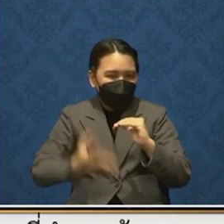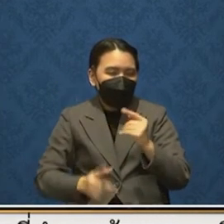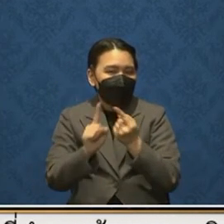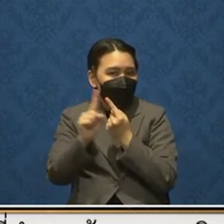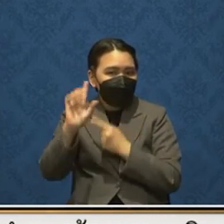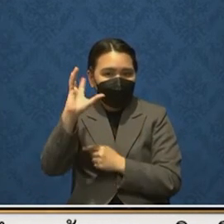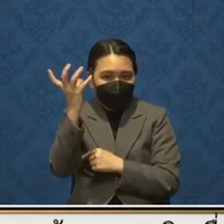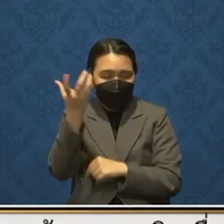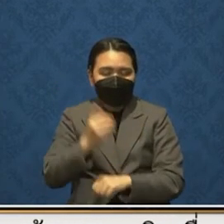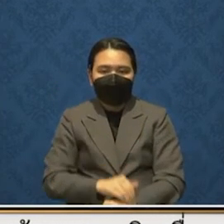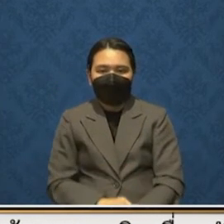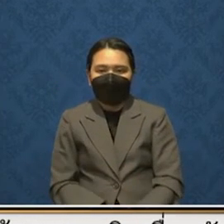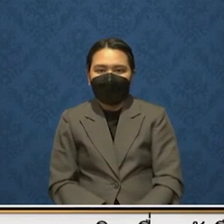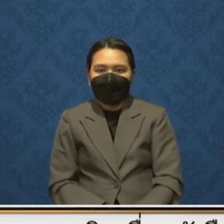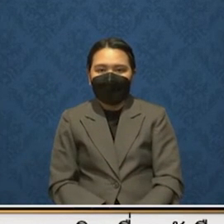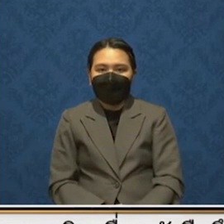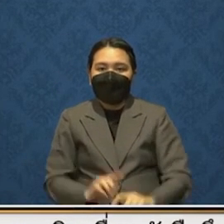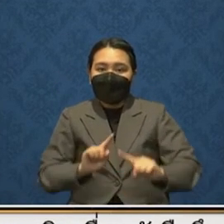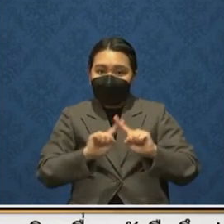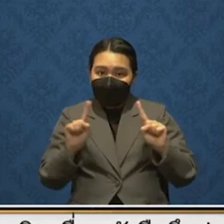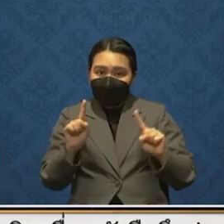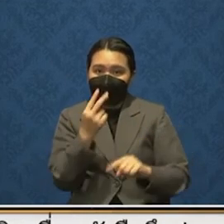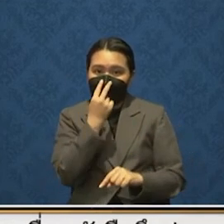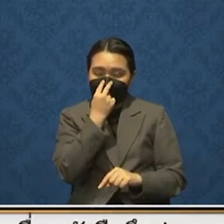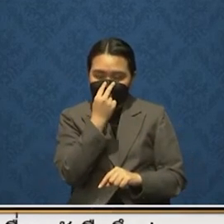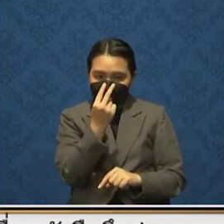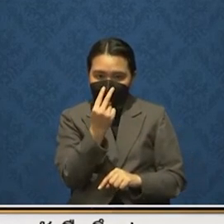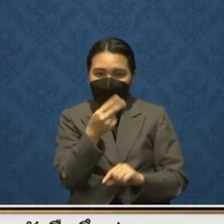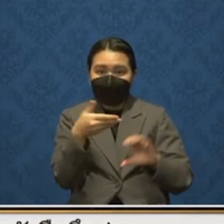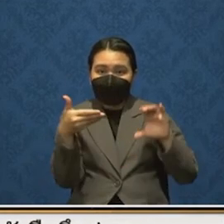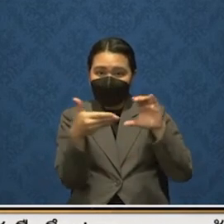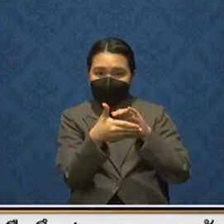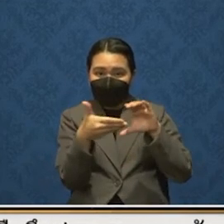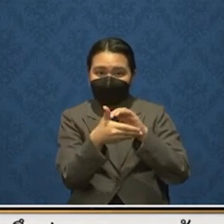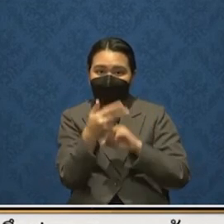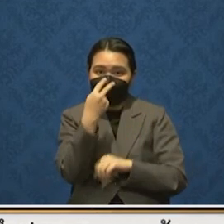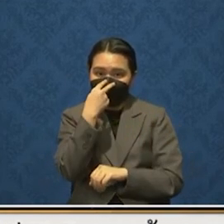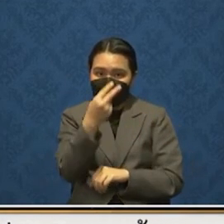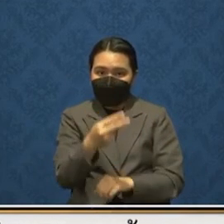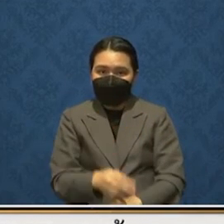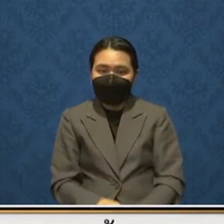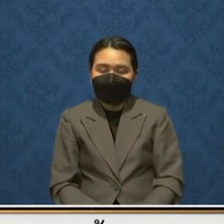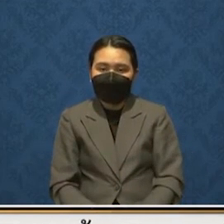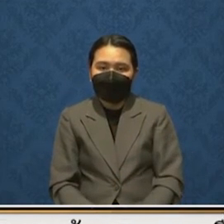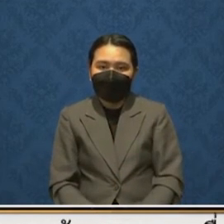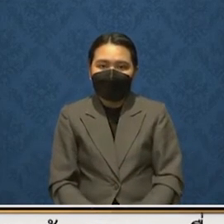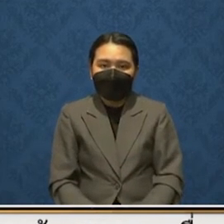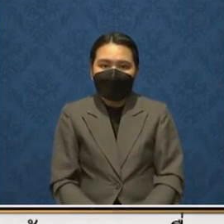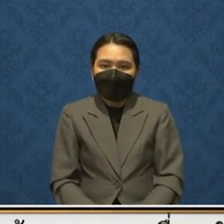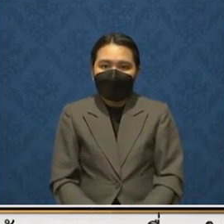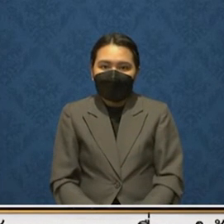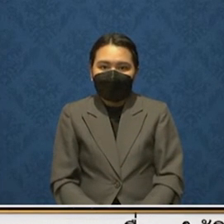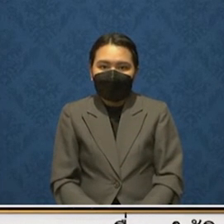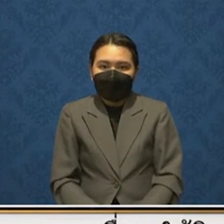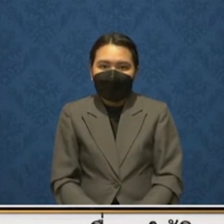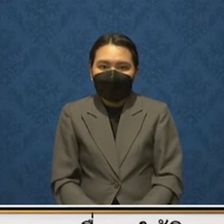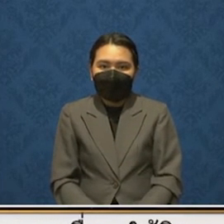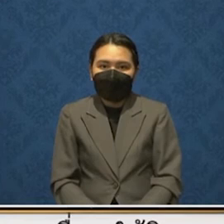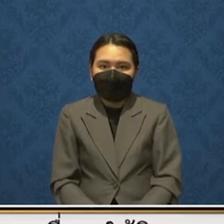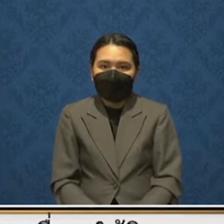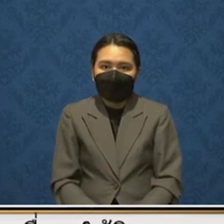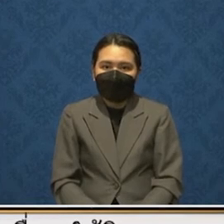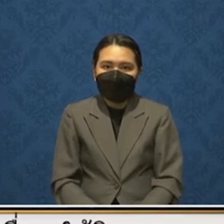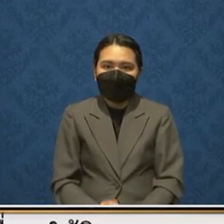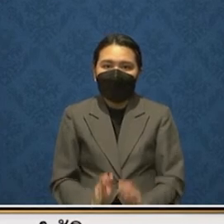วยถ้าน่ลณะที่คนไทยเป็นนี่